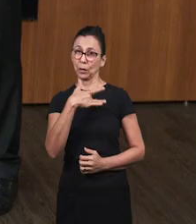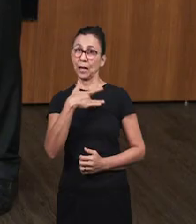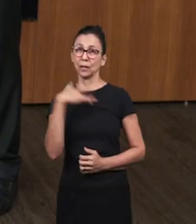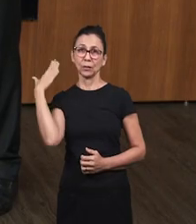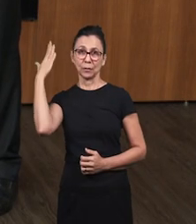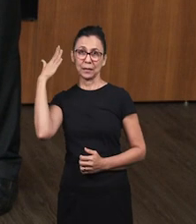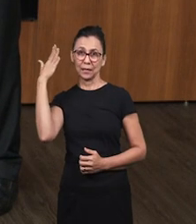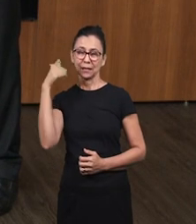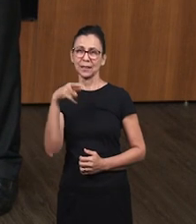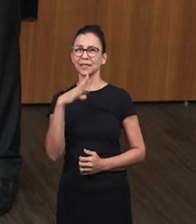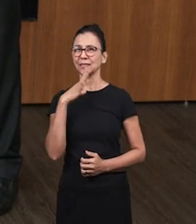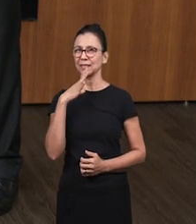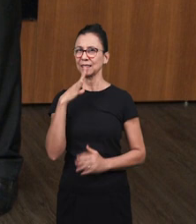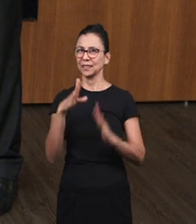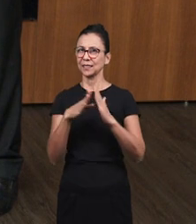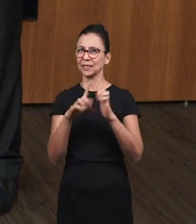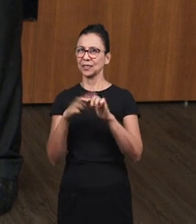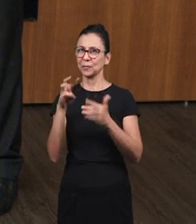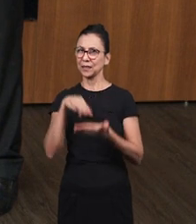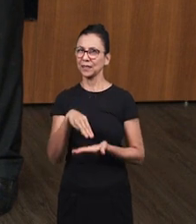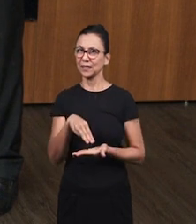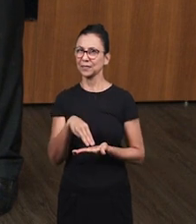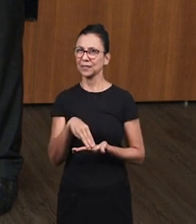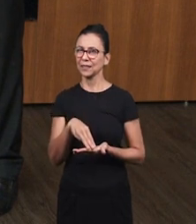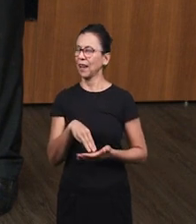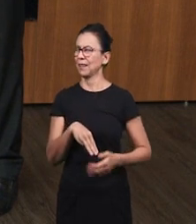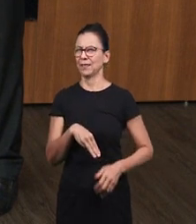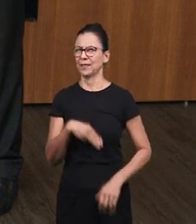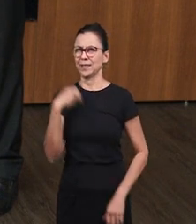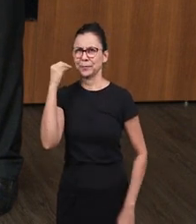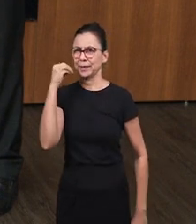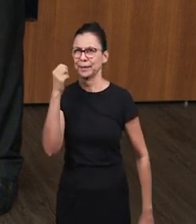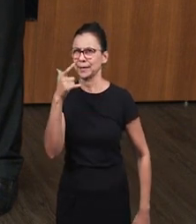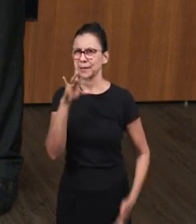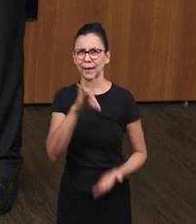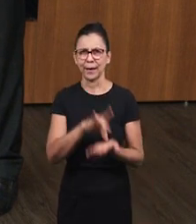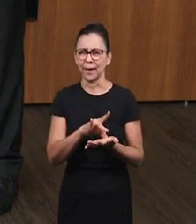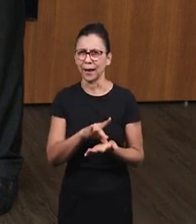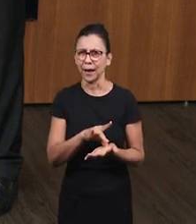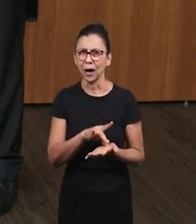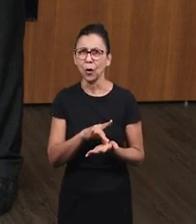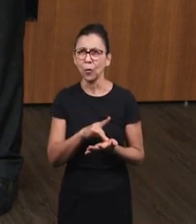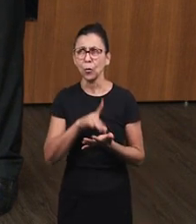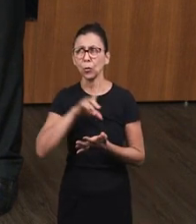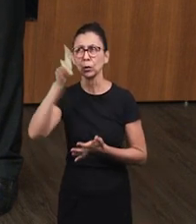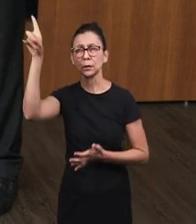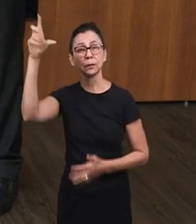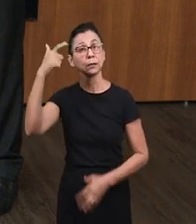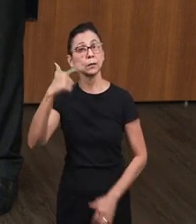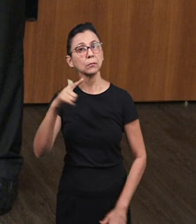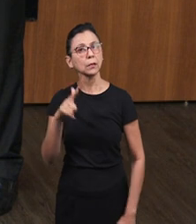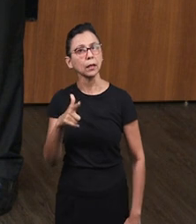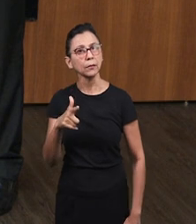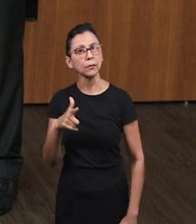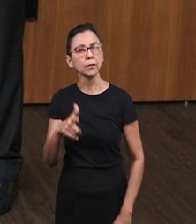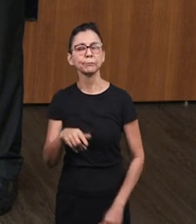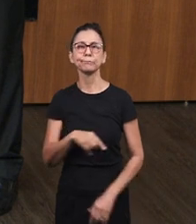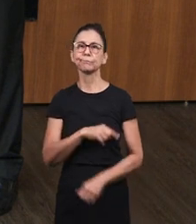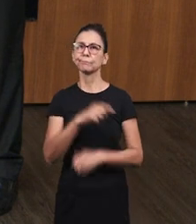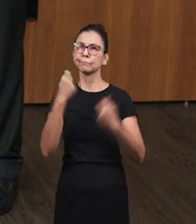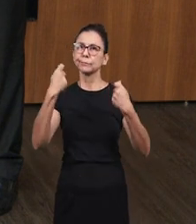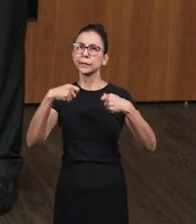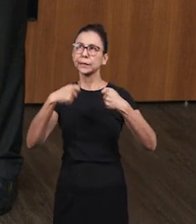cette programmation. Vous aimeriez connaître l'Église chrétienne Maranatha, vous n'avez pas encore eu une expérience réelle avec le Seigneur